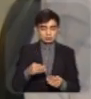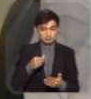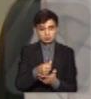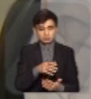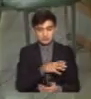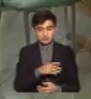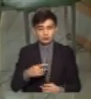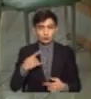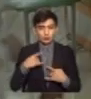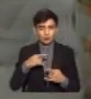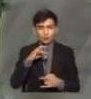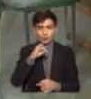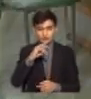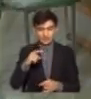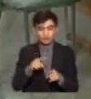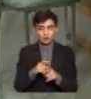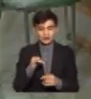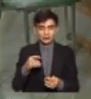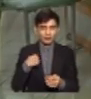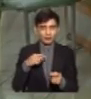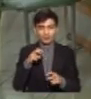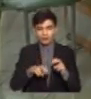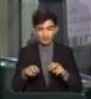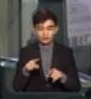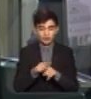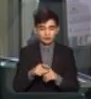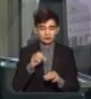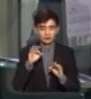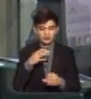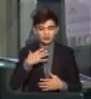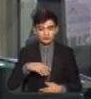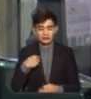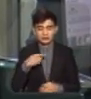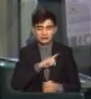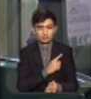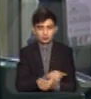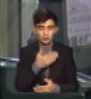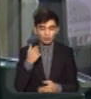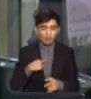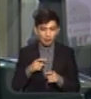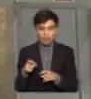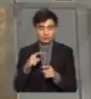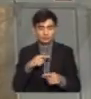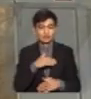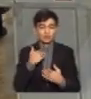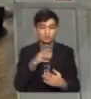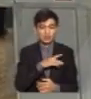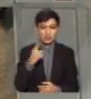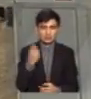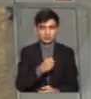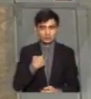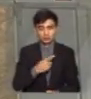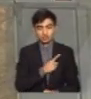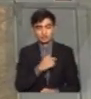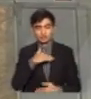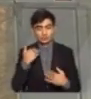поликлиники. Разбираться не было сил, рассказывает женщина. В самом учреждении сообщили, что пациентка просто не захотела ждать неделю, чтобы